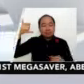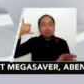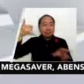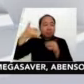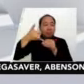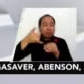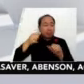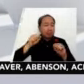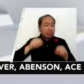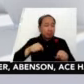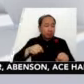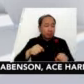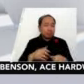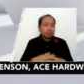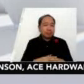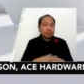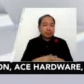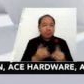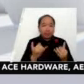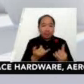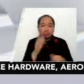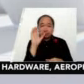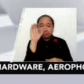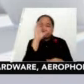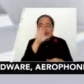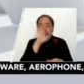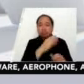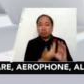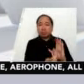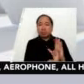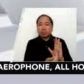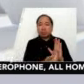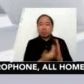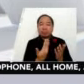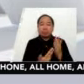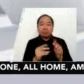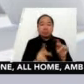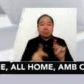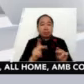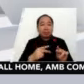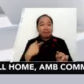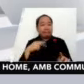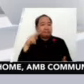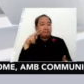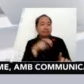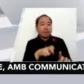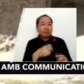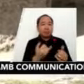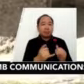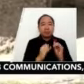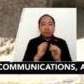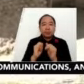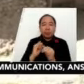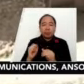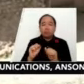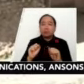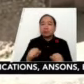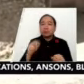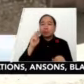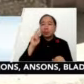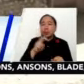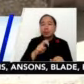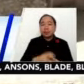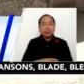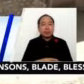tayo ng ebidensya sa mga bystanders na nandoon sa lugar. Nag-interview po tayo ng mga possible witnesses. Blanco ang pamilya